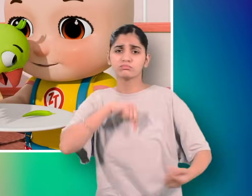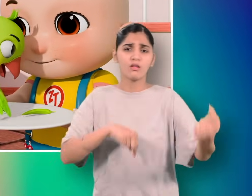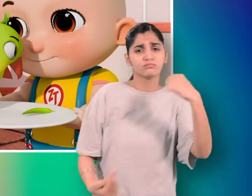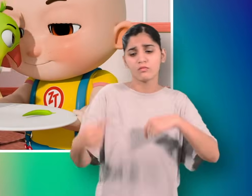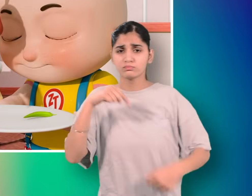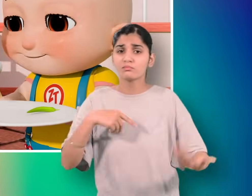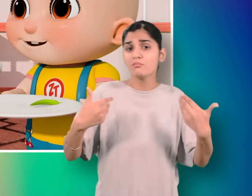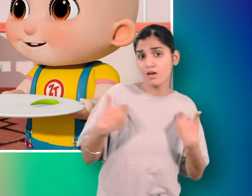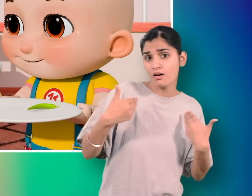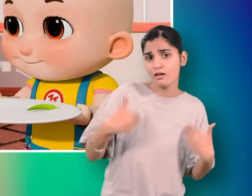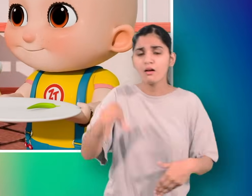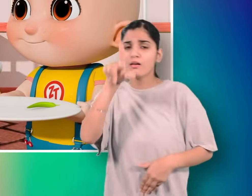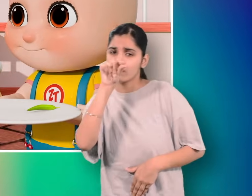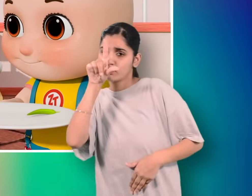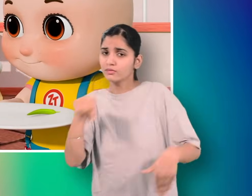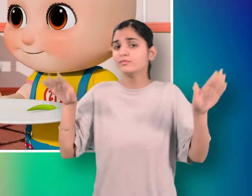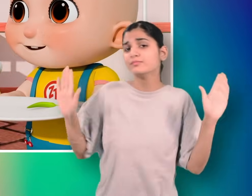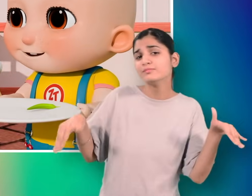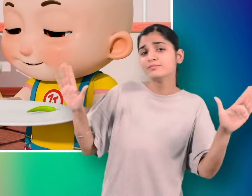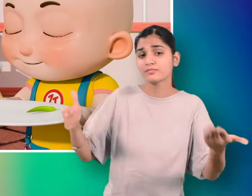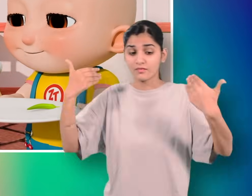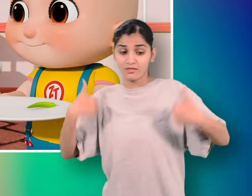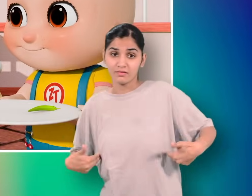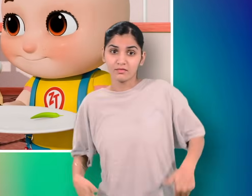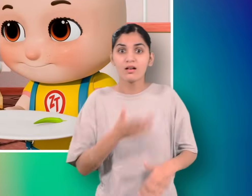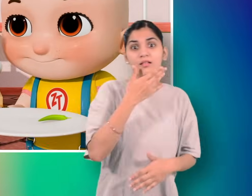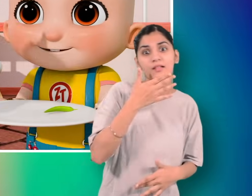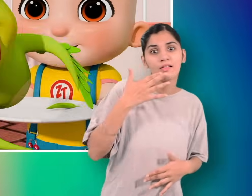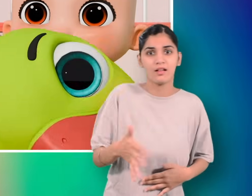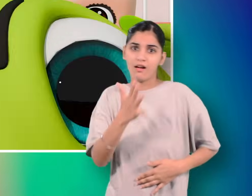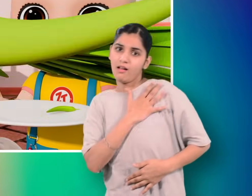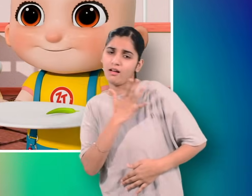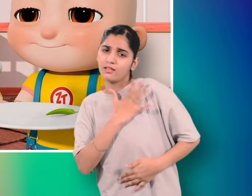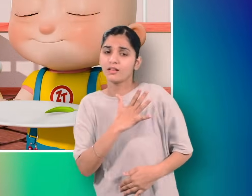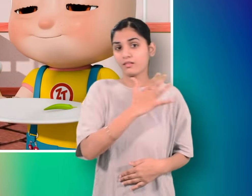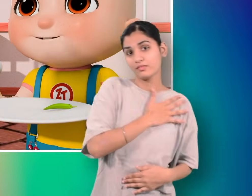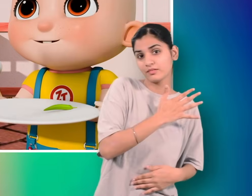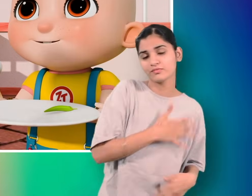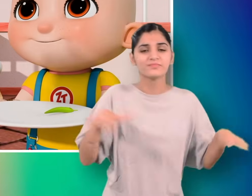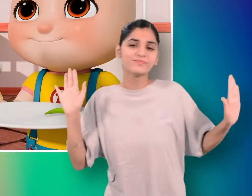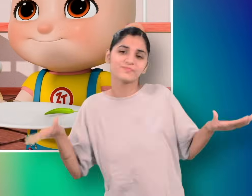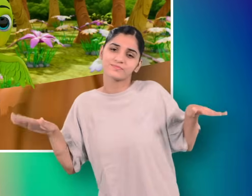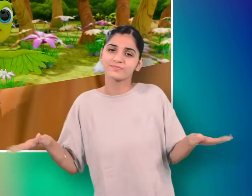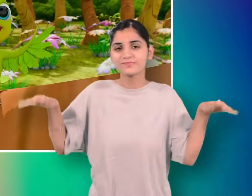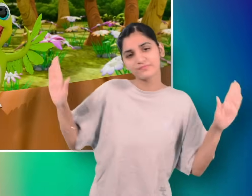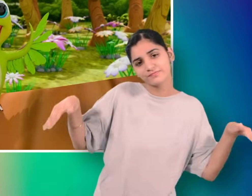जाता हूँ। तोता हूँ मैं, तोता हूँ, हरी रंग का तोता हूँ।